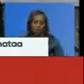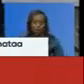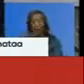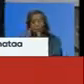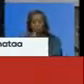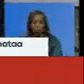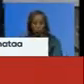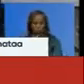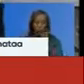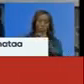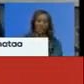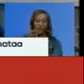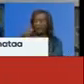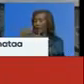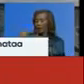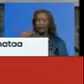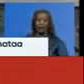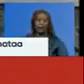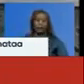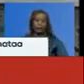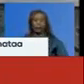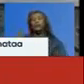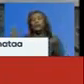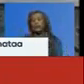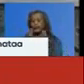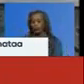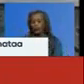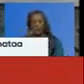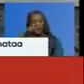በመሆኑም በከፍተኛ ኃላፊነት ስሜት ልንጠቀምበት